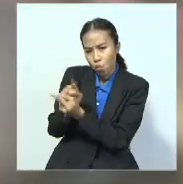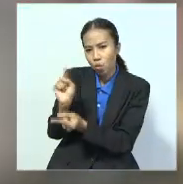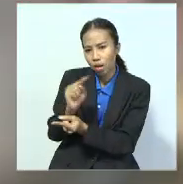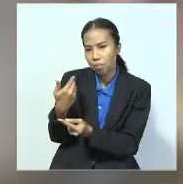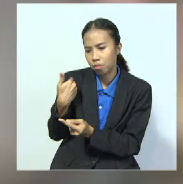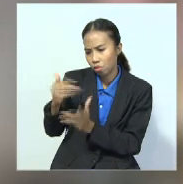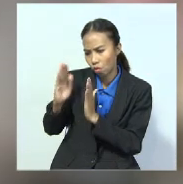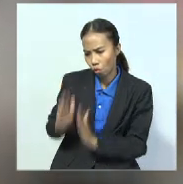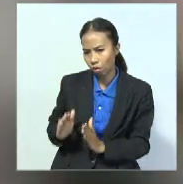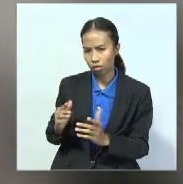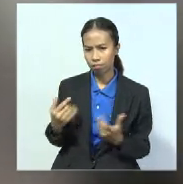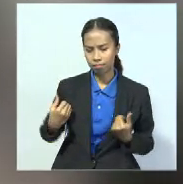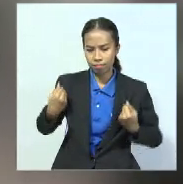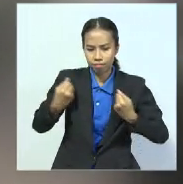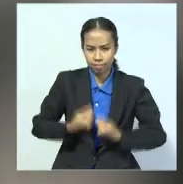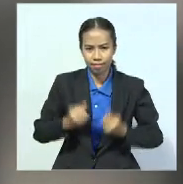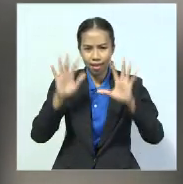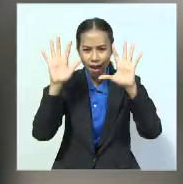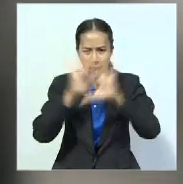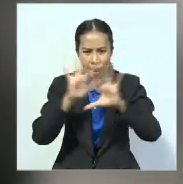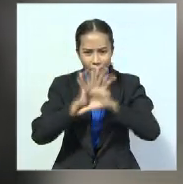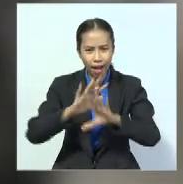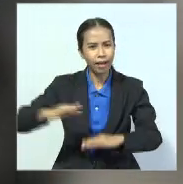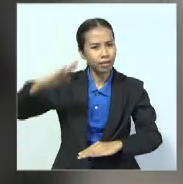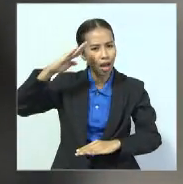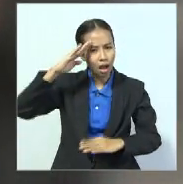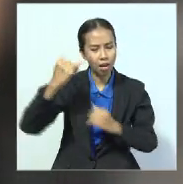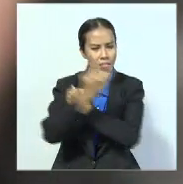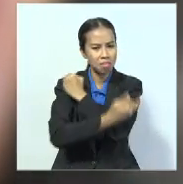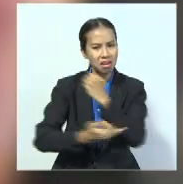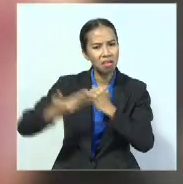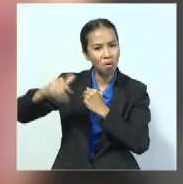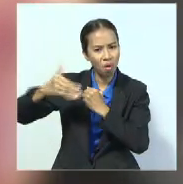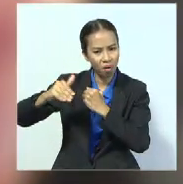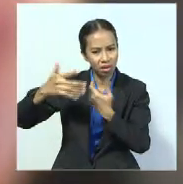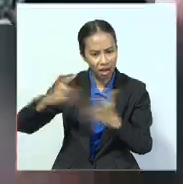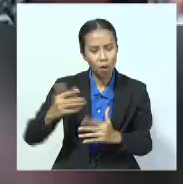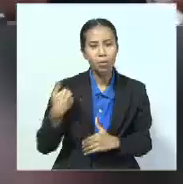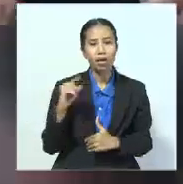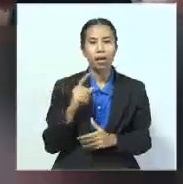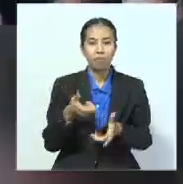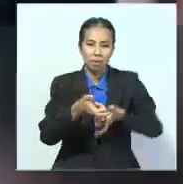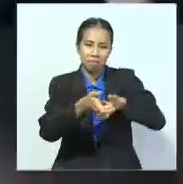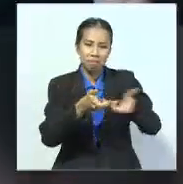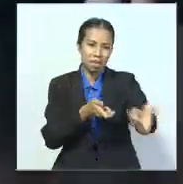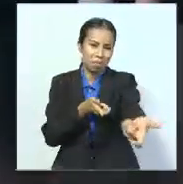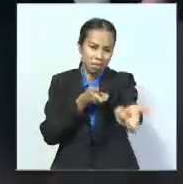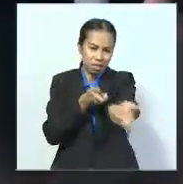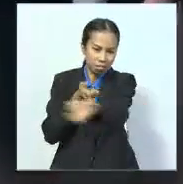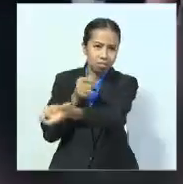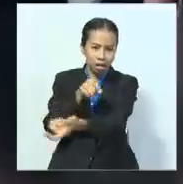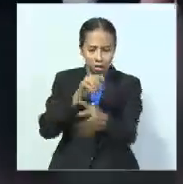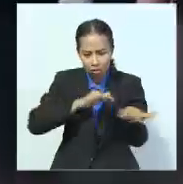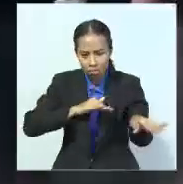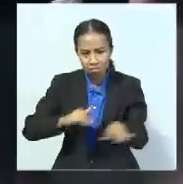ที่สวมใส่ชุดคล้ายกับทหารประเทศเพื่อนบ้านพร้อมอาวุธปืนอากาศแล้วก็เครื่องจับพิกัด GPS